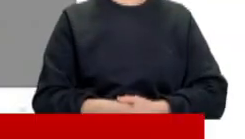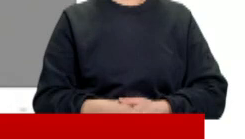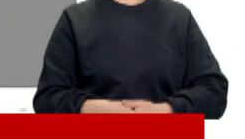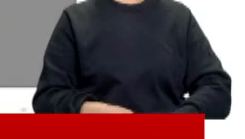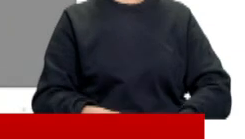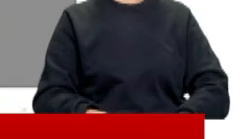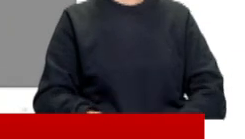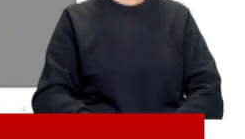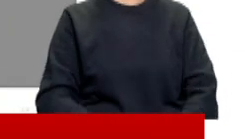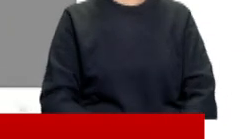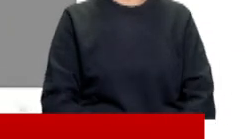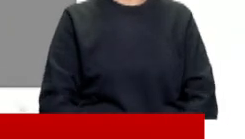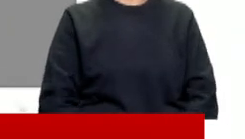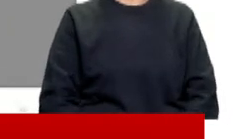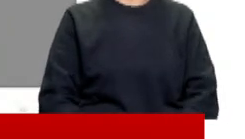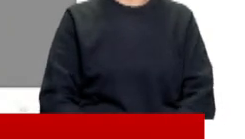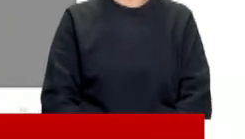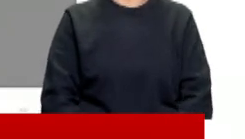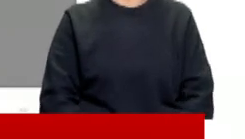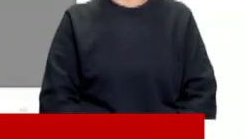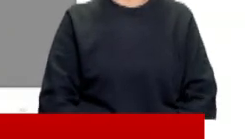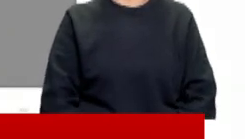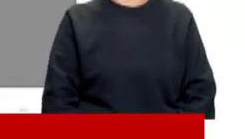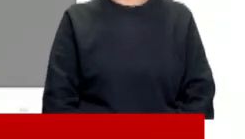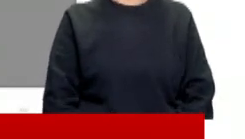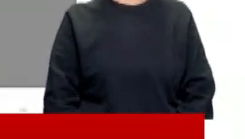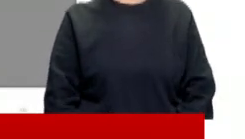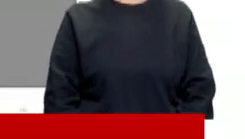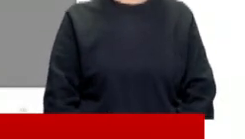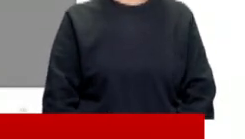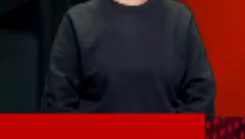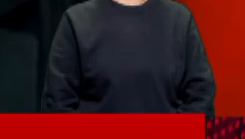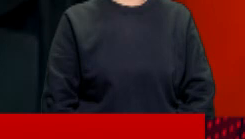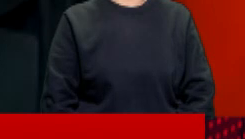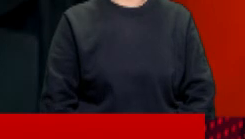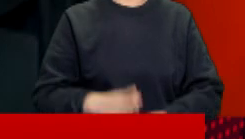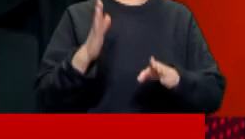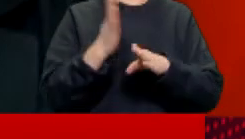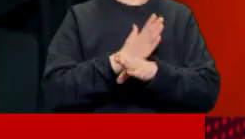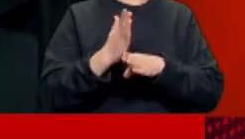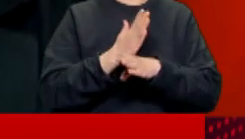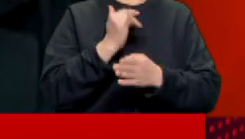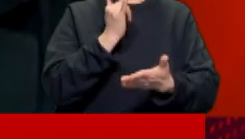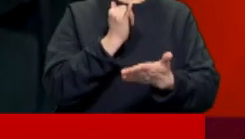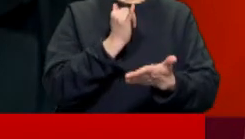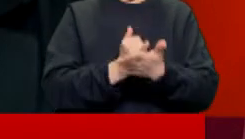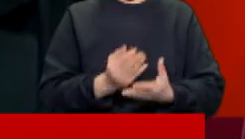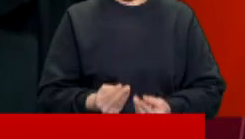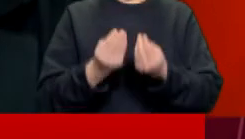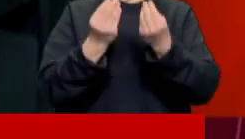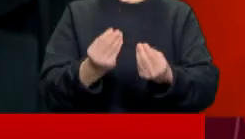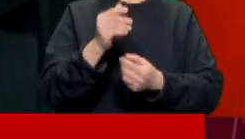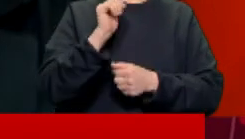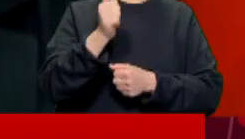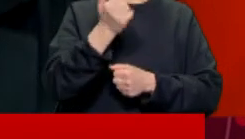Daha düne kadar Ücretli öğretmenler olarak çalışıyorduk karneleri dağıttık şu an ama işsiziz çünkü Karnenin verildiği gün